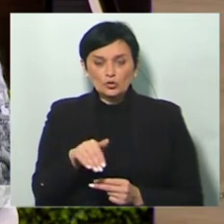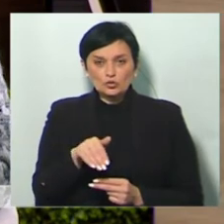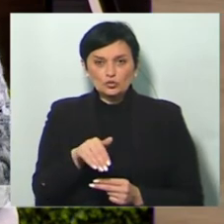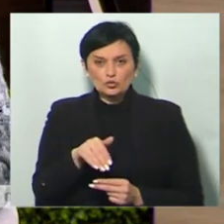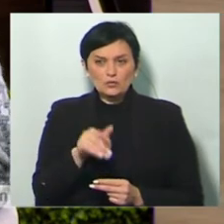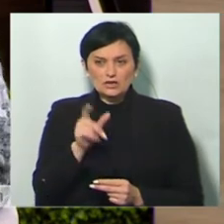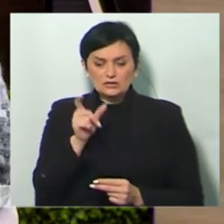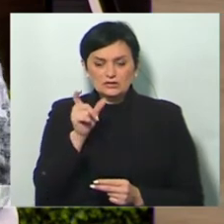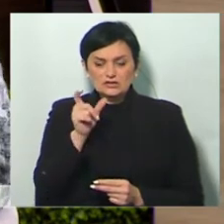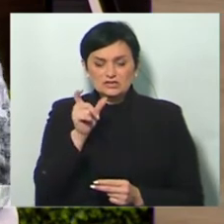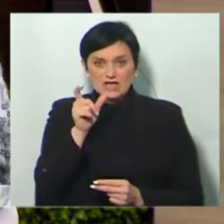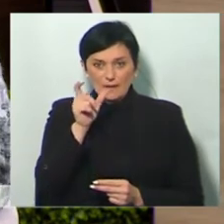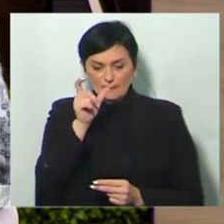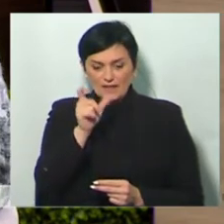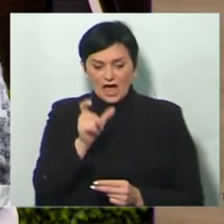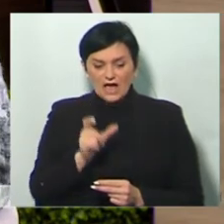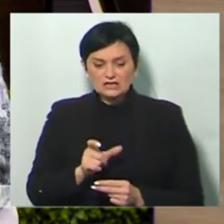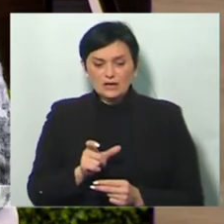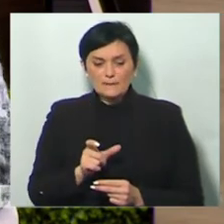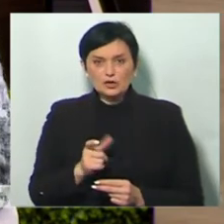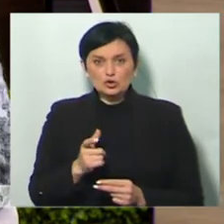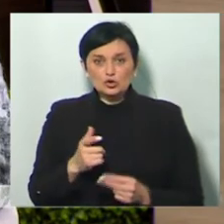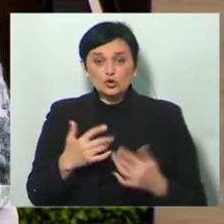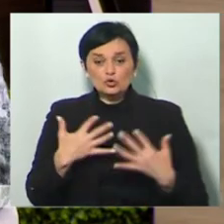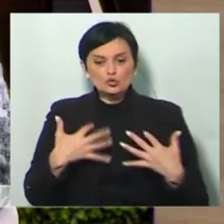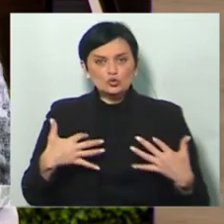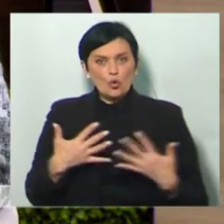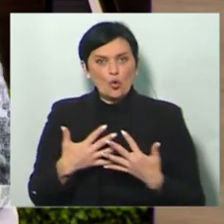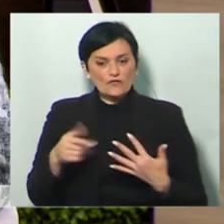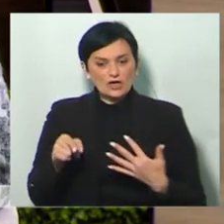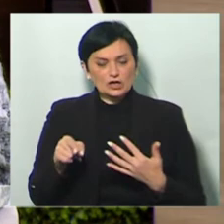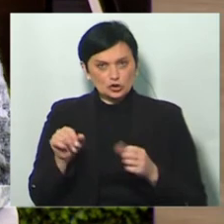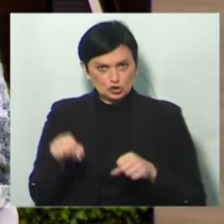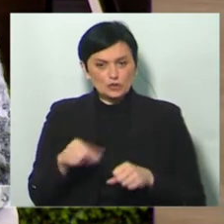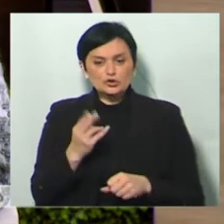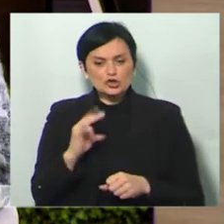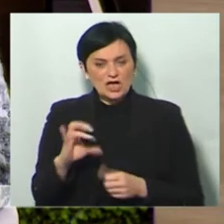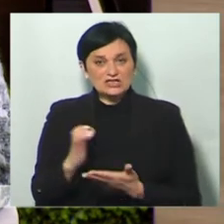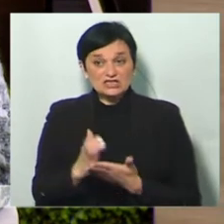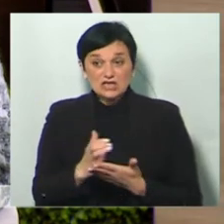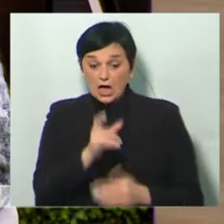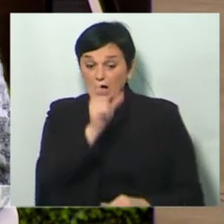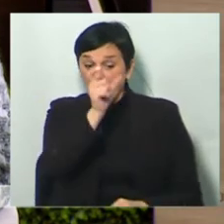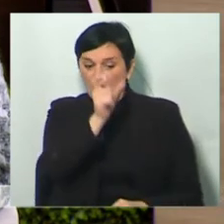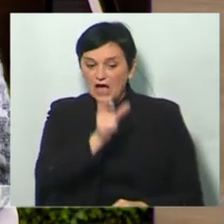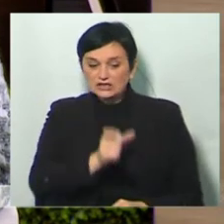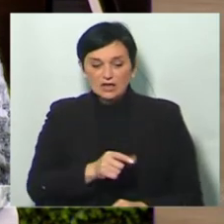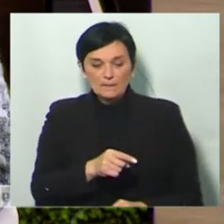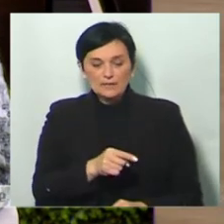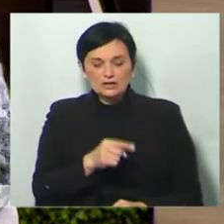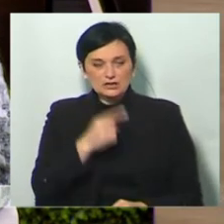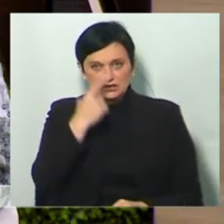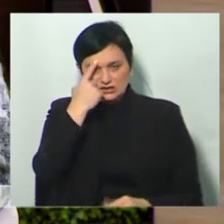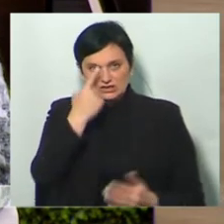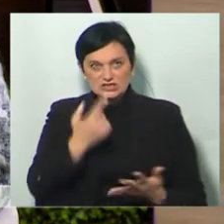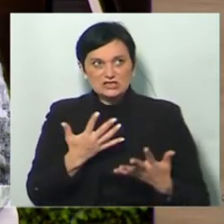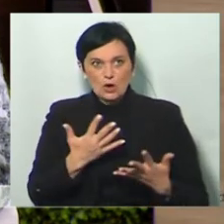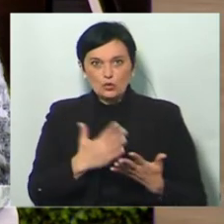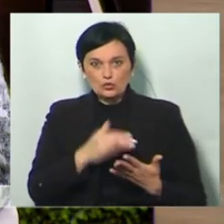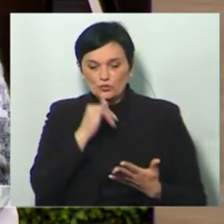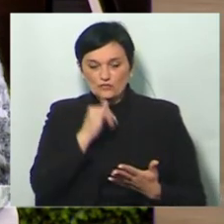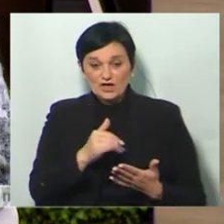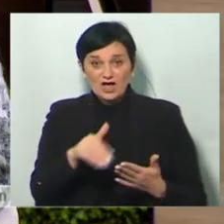სხვა ასეთი ცხოველების შემთხვევაში არ შეიძლება შანსი, მაგრამ ადამიანის შემთხვევაში წარმოუდგენელია,